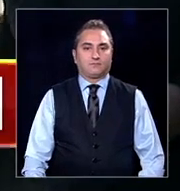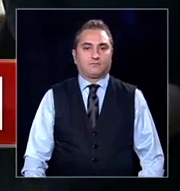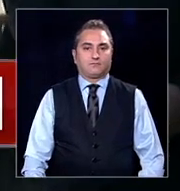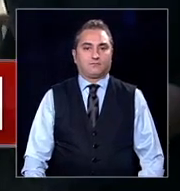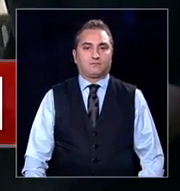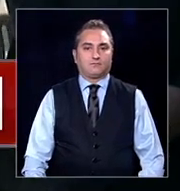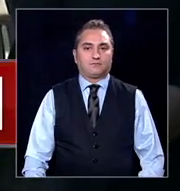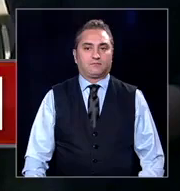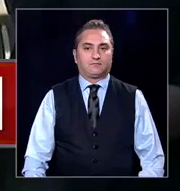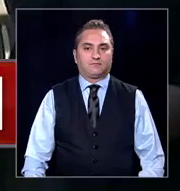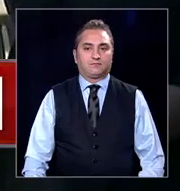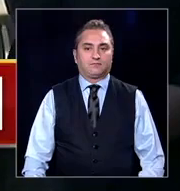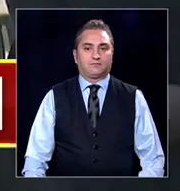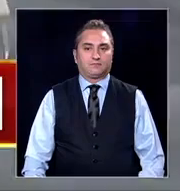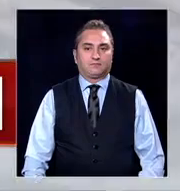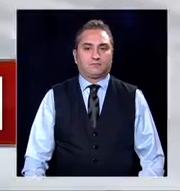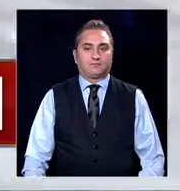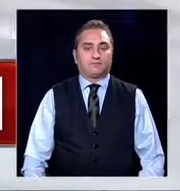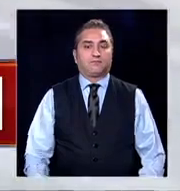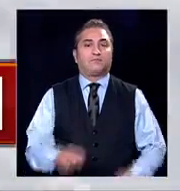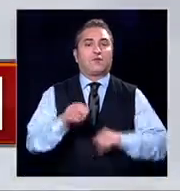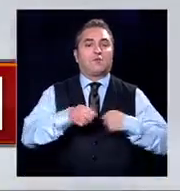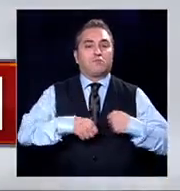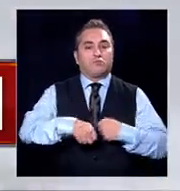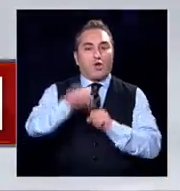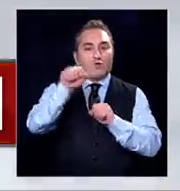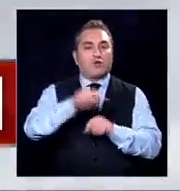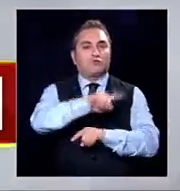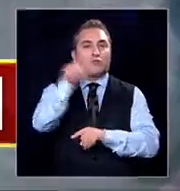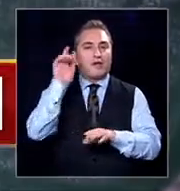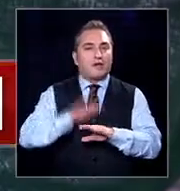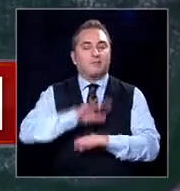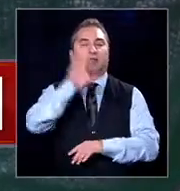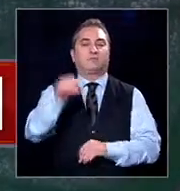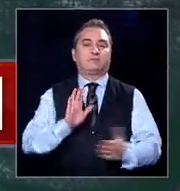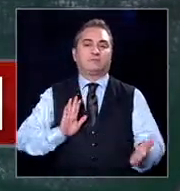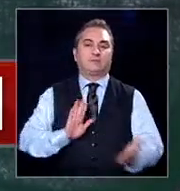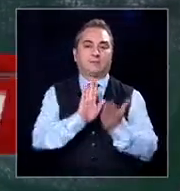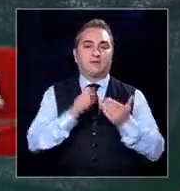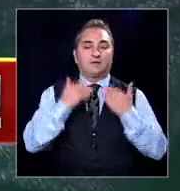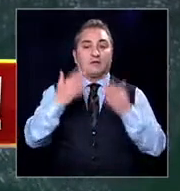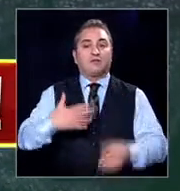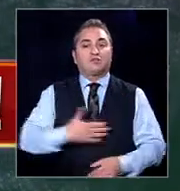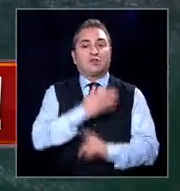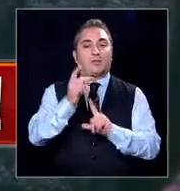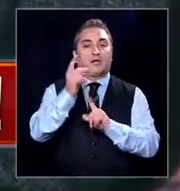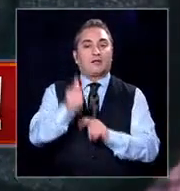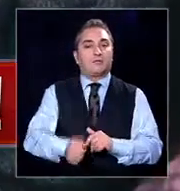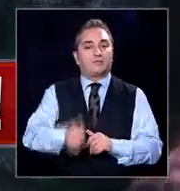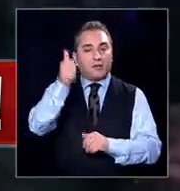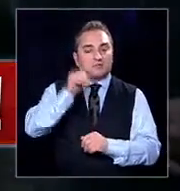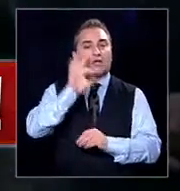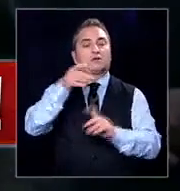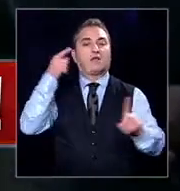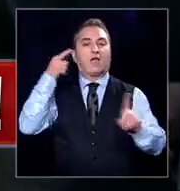çok başarılı olacağına İnanıyorum. Protestolara tepki gösterirken CHP İl Başkanı Kaftancıoğlu da vardı